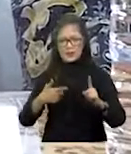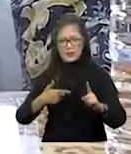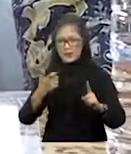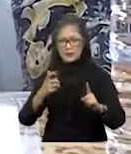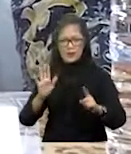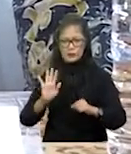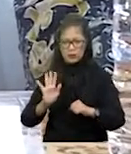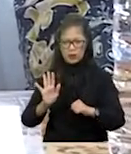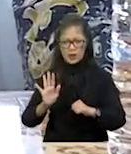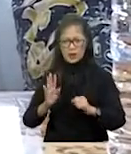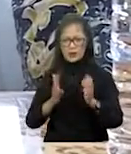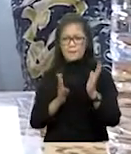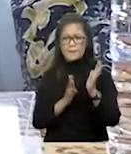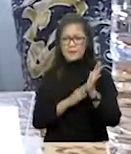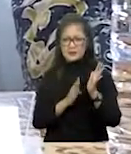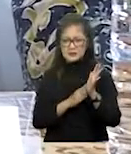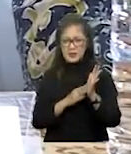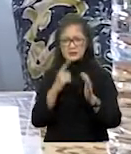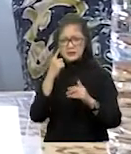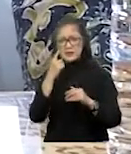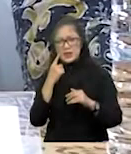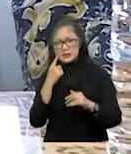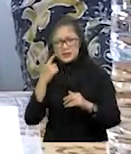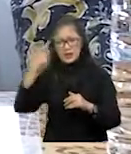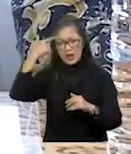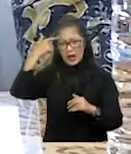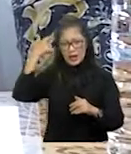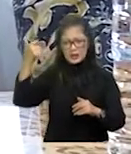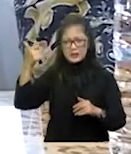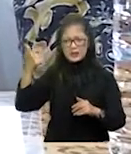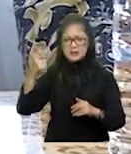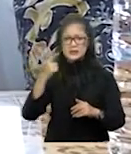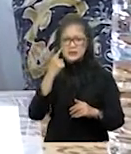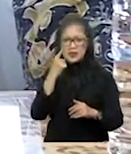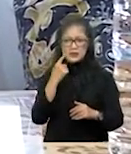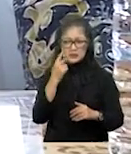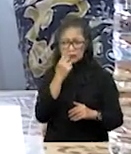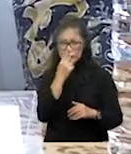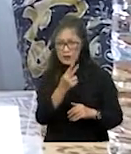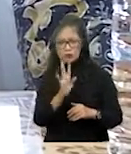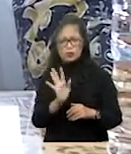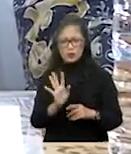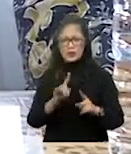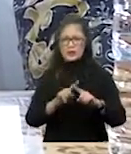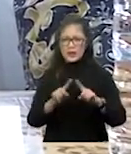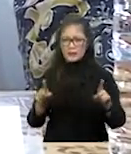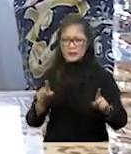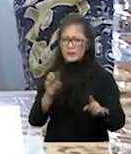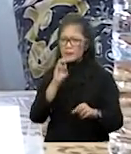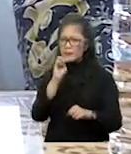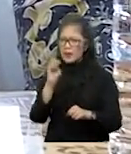Untuk masalah kami sebagai saksi ahli, bukan saksi mata, tentunya kami membatasi untuk tidak mengatakan